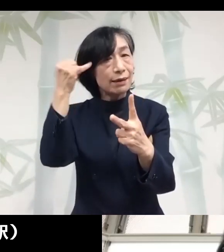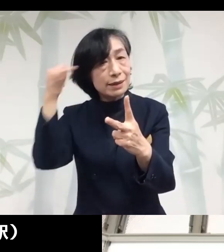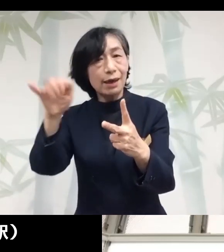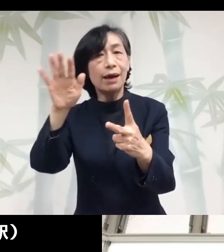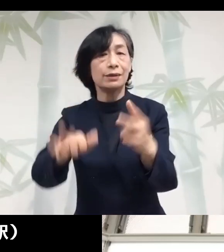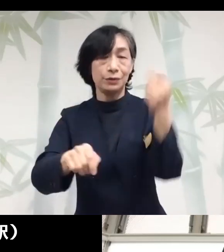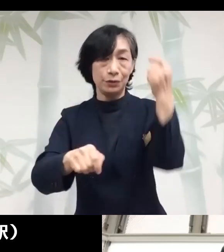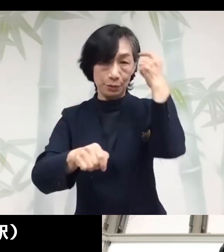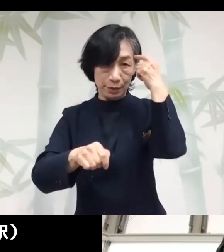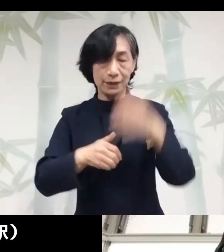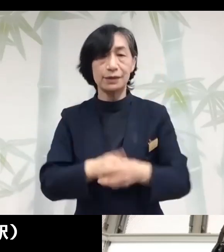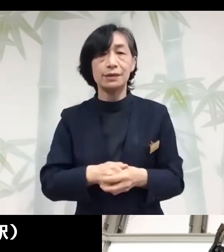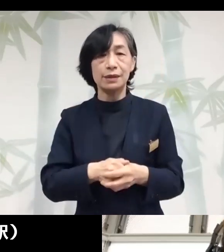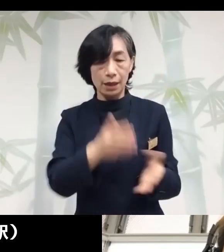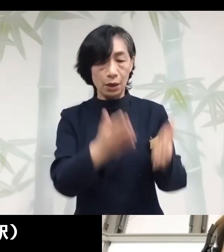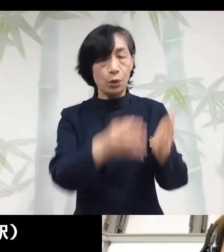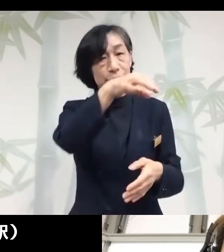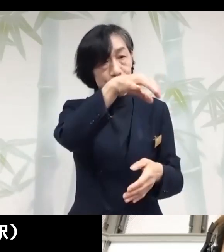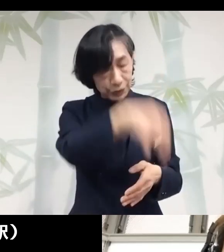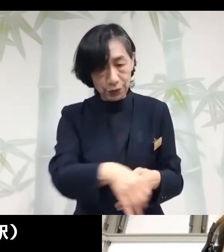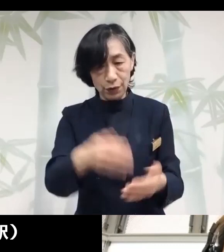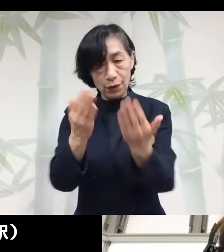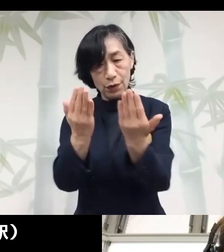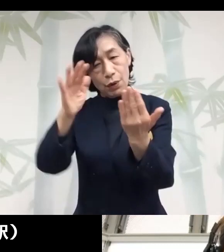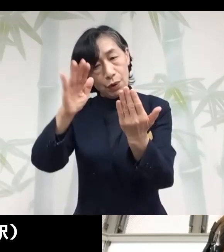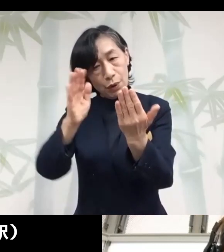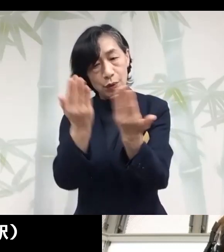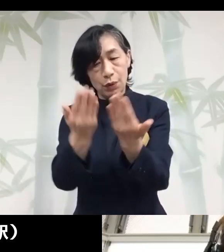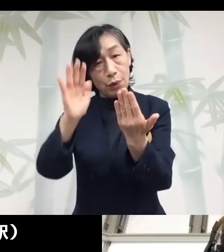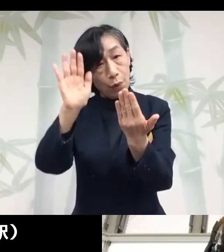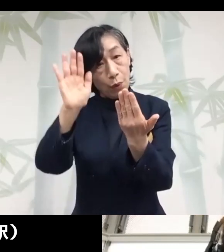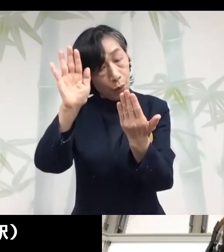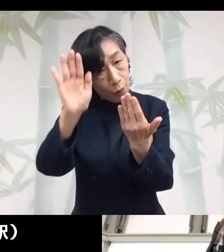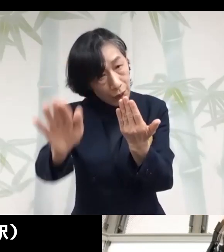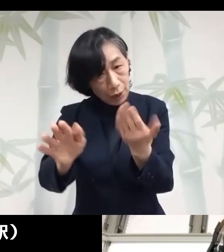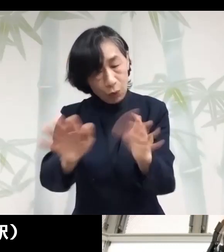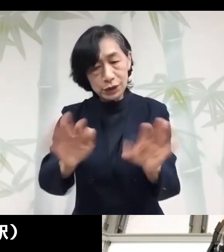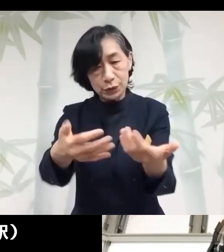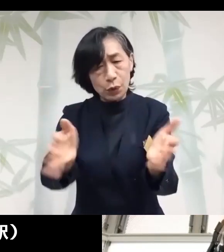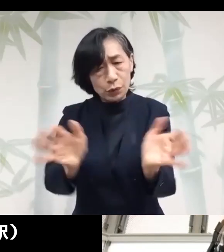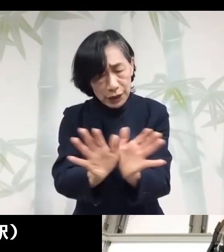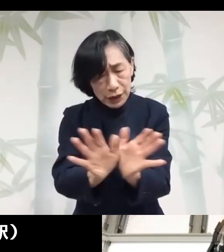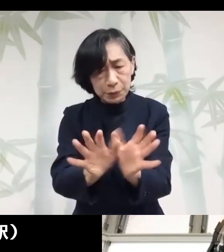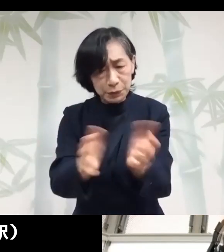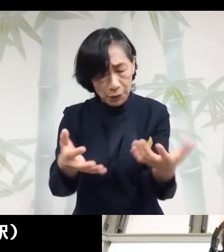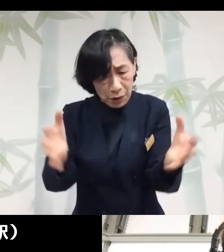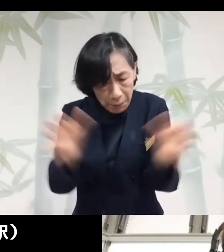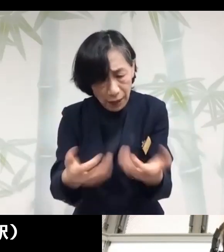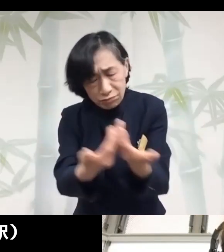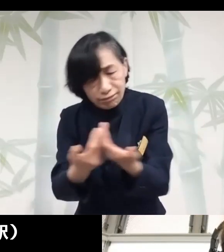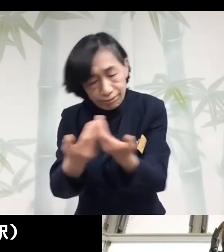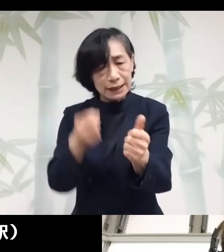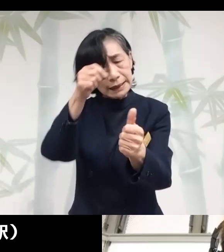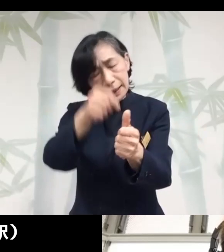かにですね、やっぱり保育所あるいは放課後児童クラブってすごく過密ですんでね、やっぱ感染リスクが非常に高いと